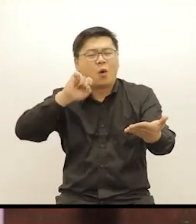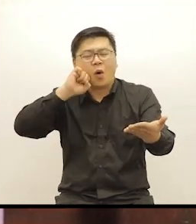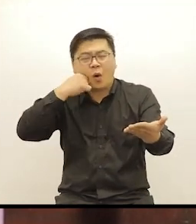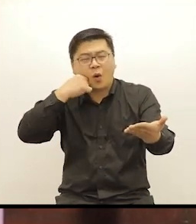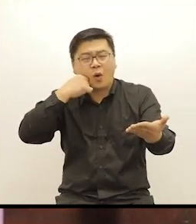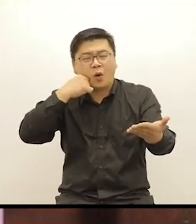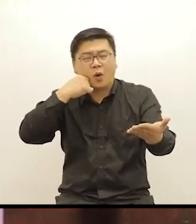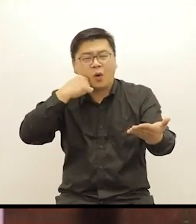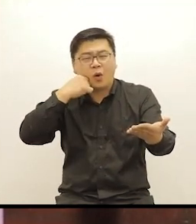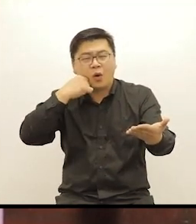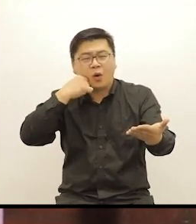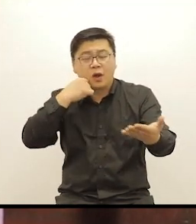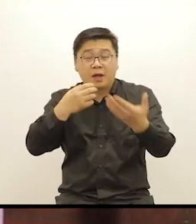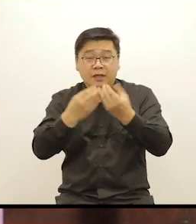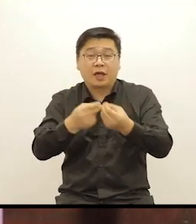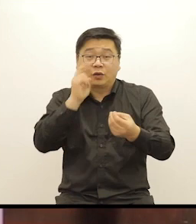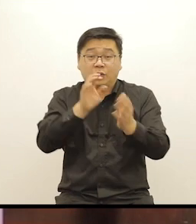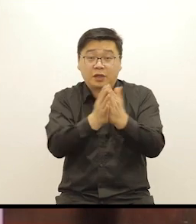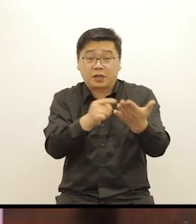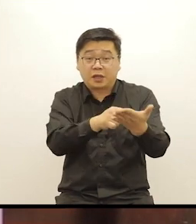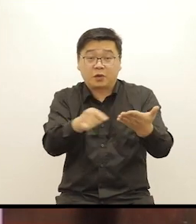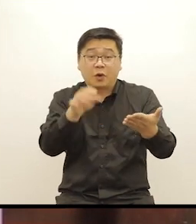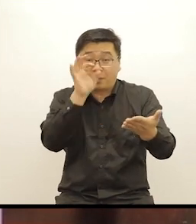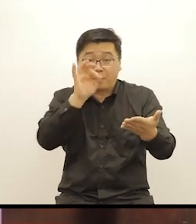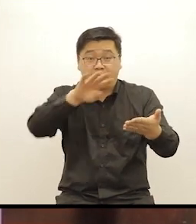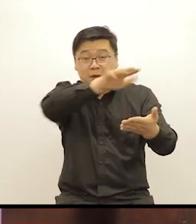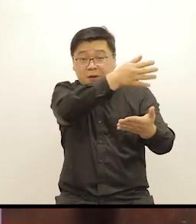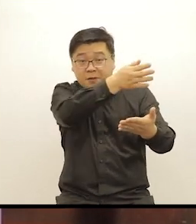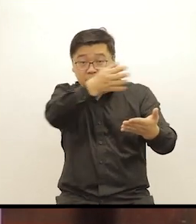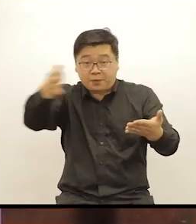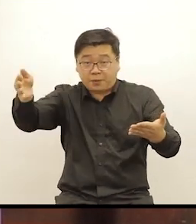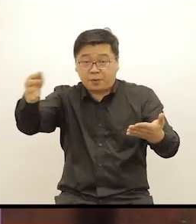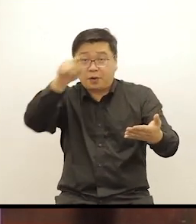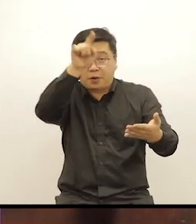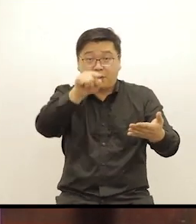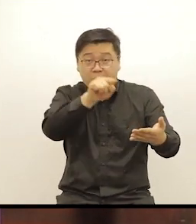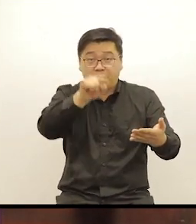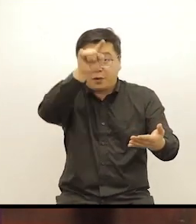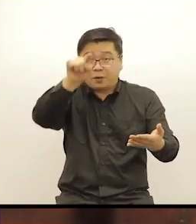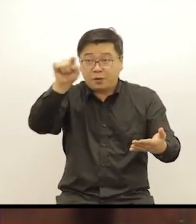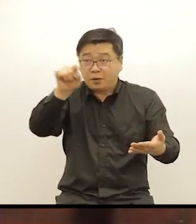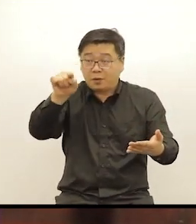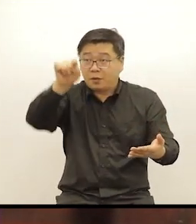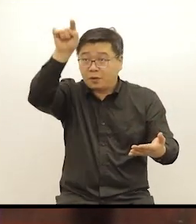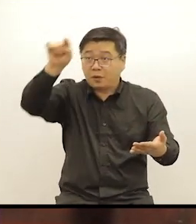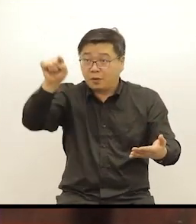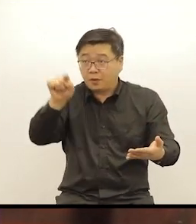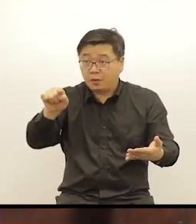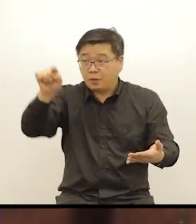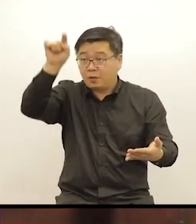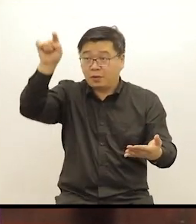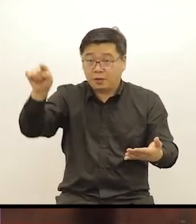이제 악보를 보면 오선에 음표가 기록이 되고 그 음표